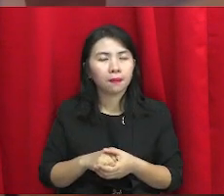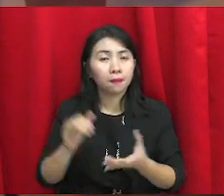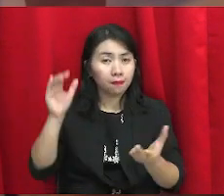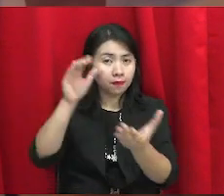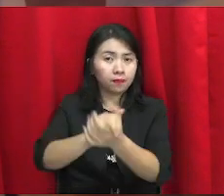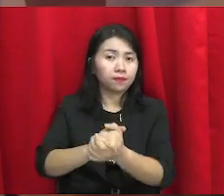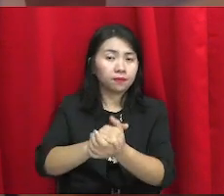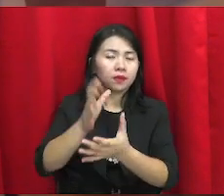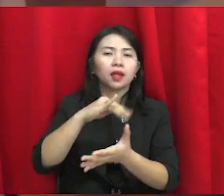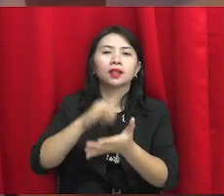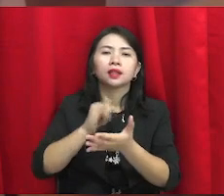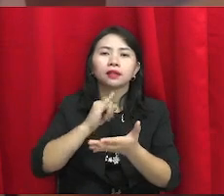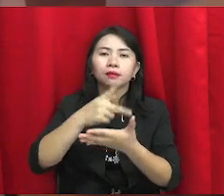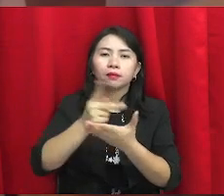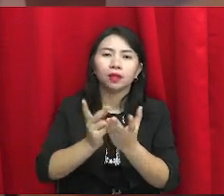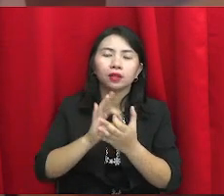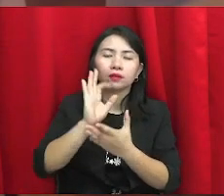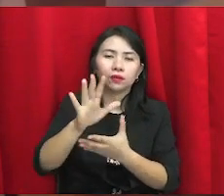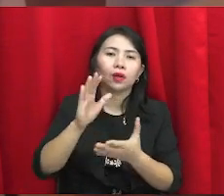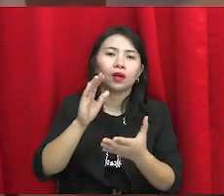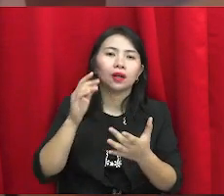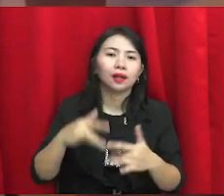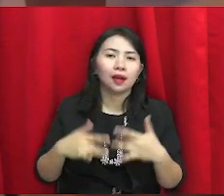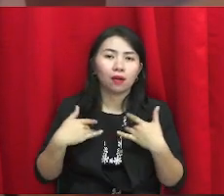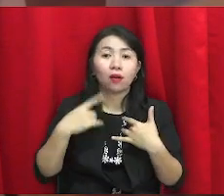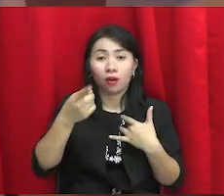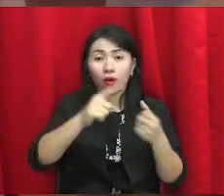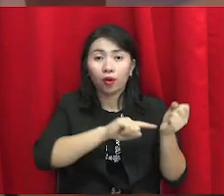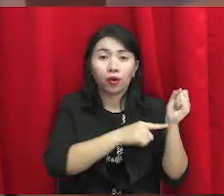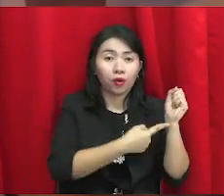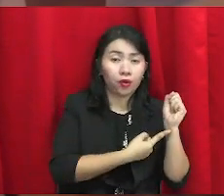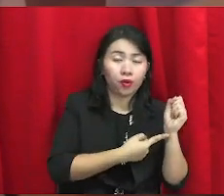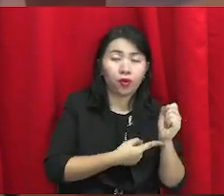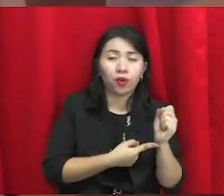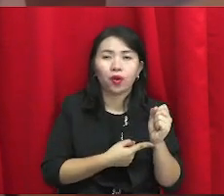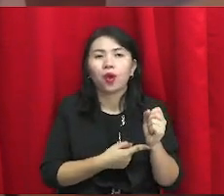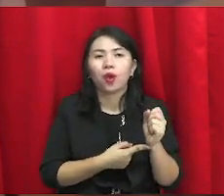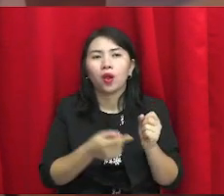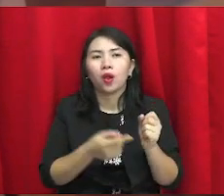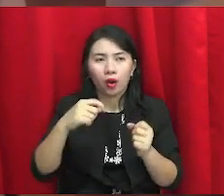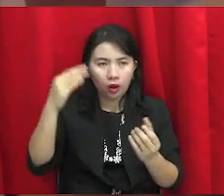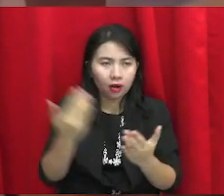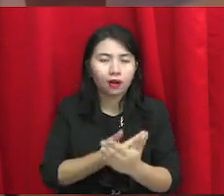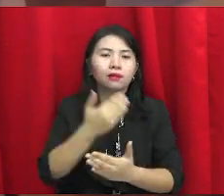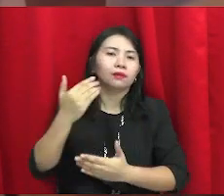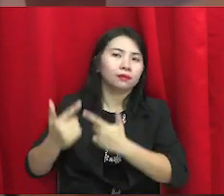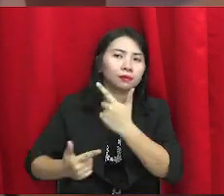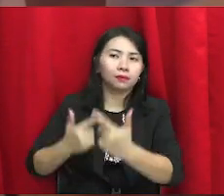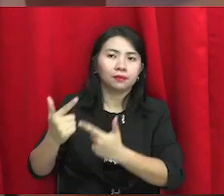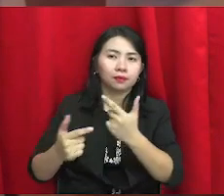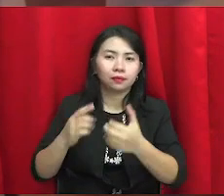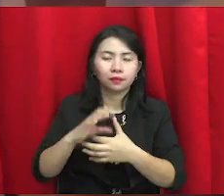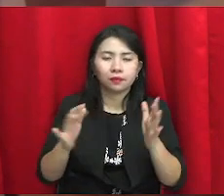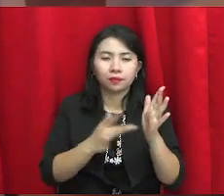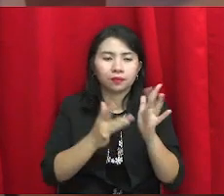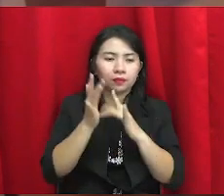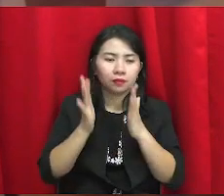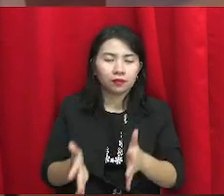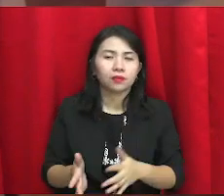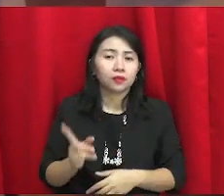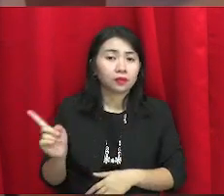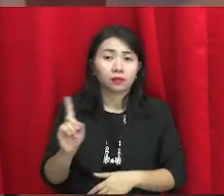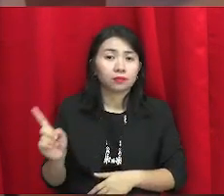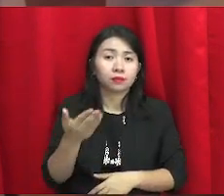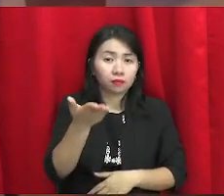ng bahagi ng buhay niyo na kayo ay magsisimula ng panibagong henerasyon. You see, ng Christianity, ano kayang itatayo